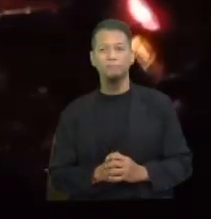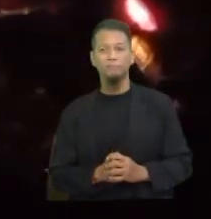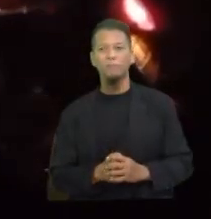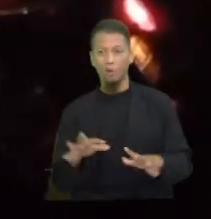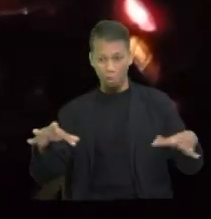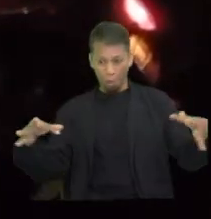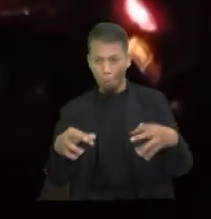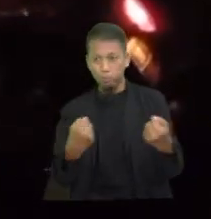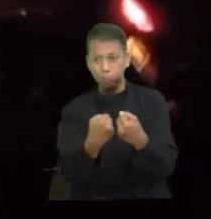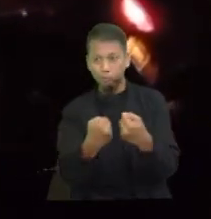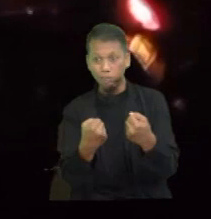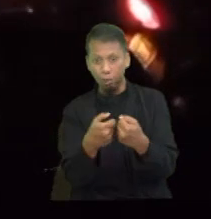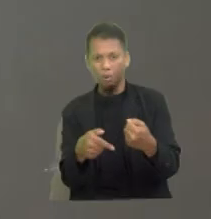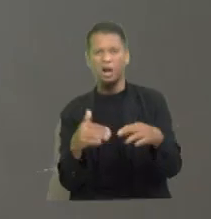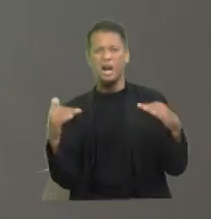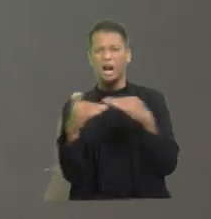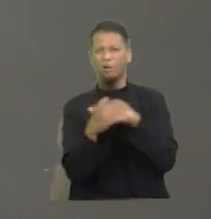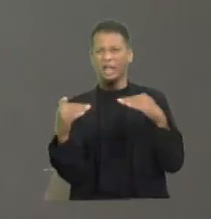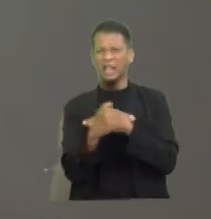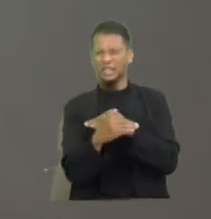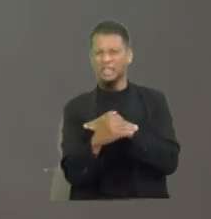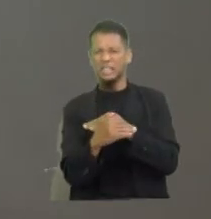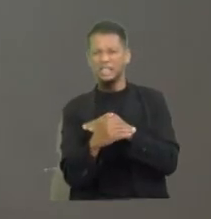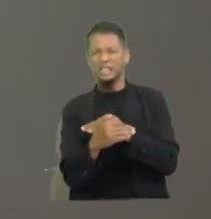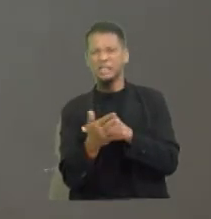arus lalu lintas dari Pasar Rumput menuju Manggarai dan arah